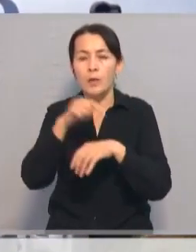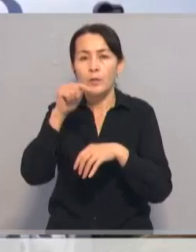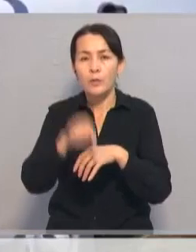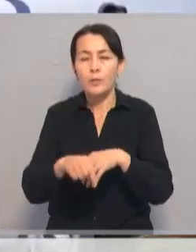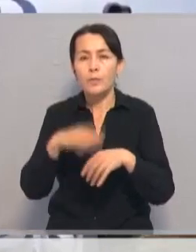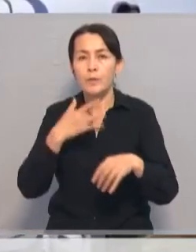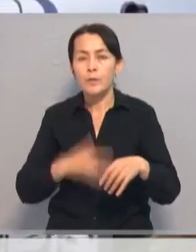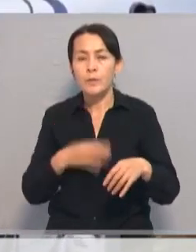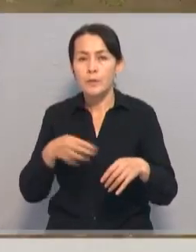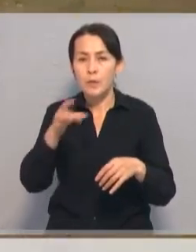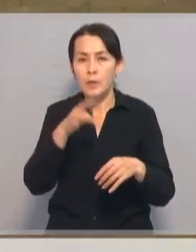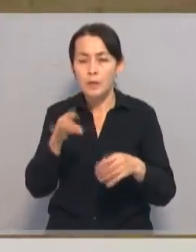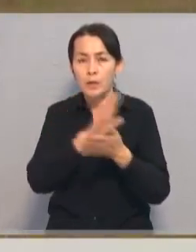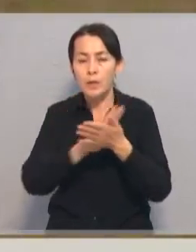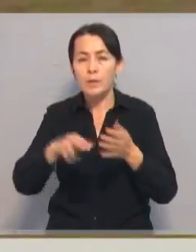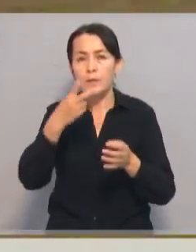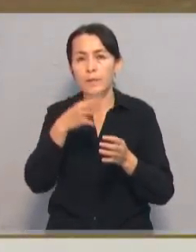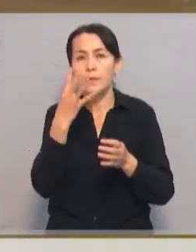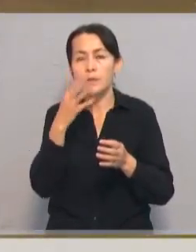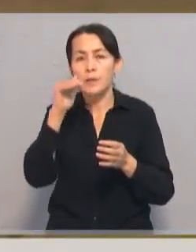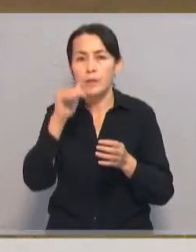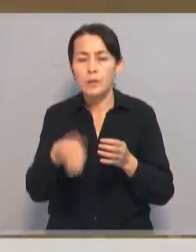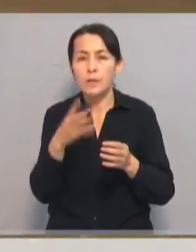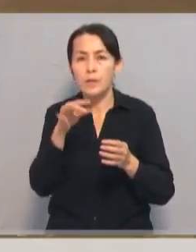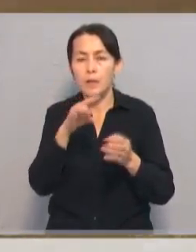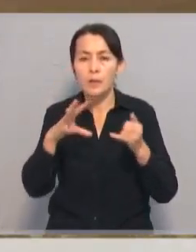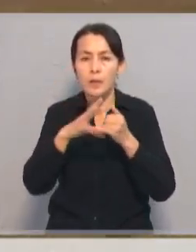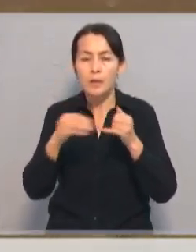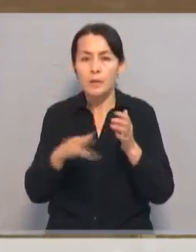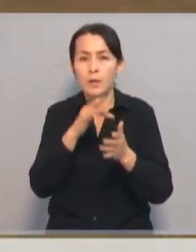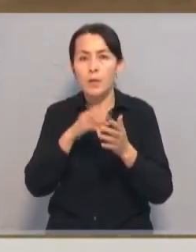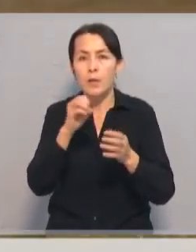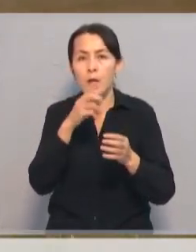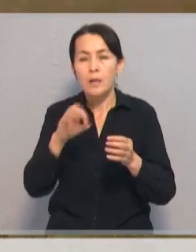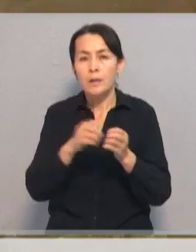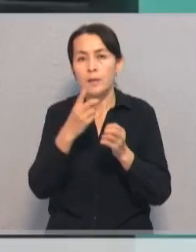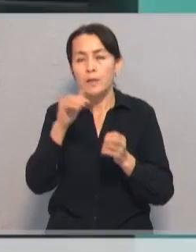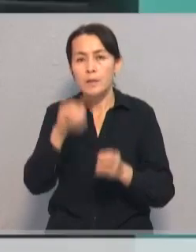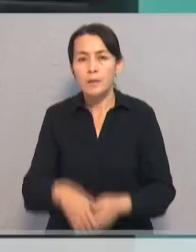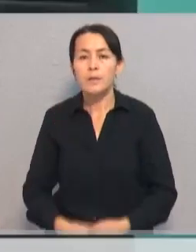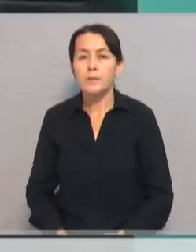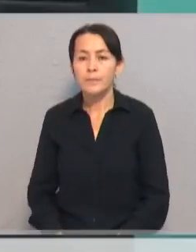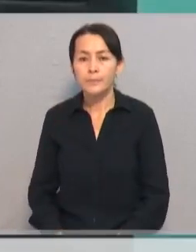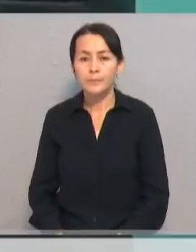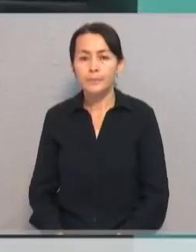числе в Сарагашском районе. Обработано 24 тысячи гектара, в городе Арыс –